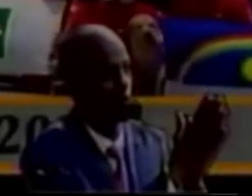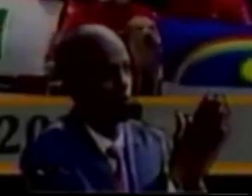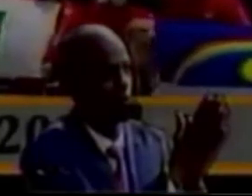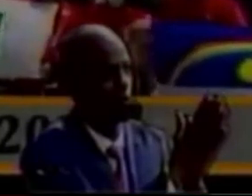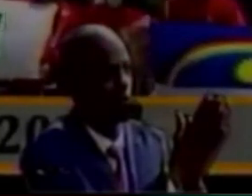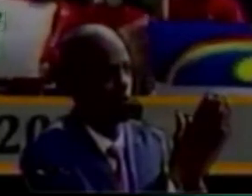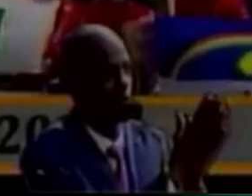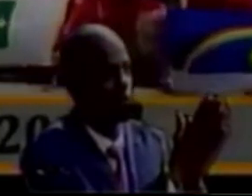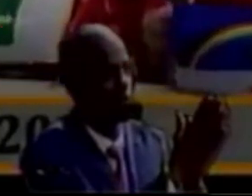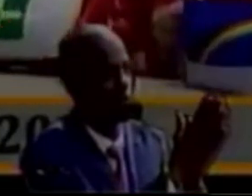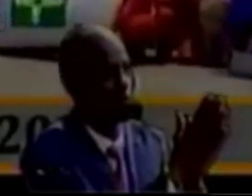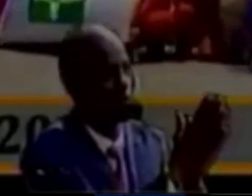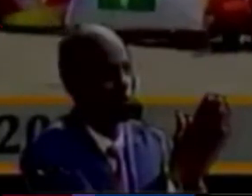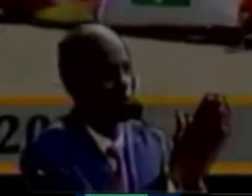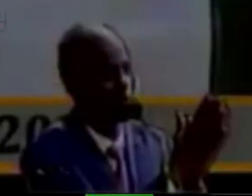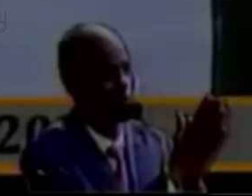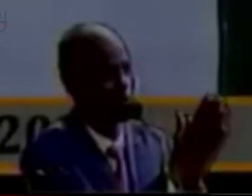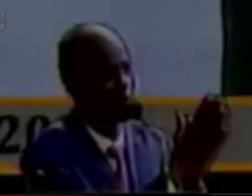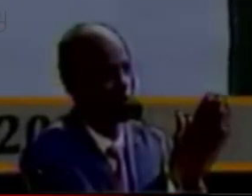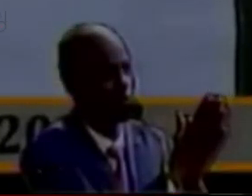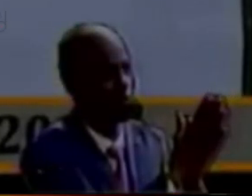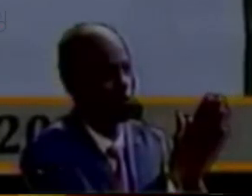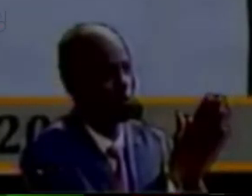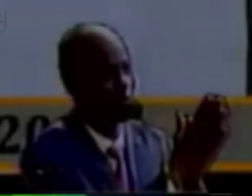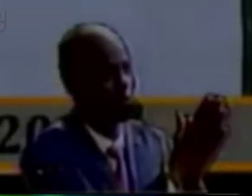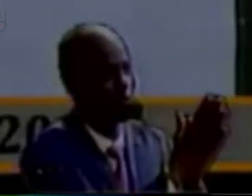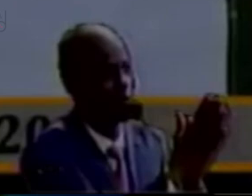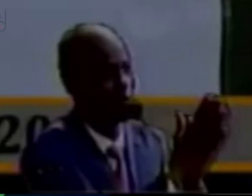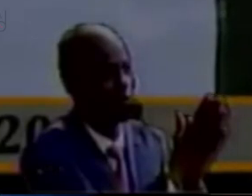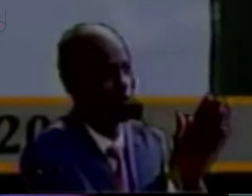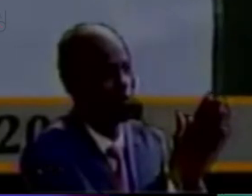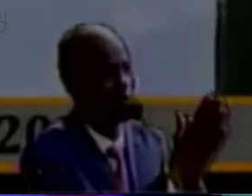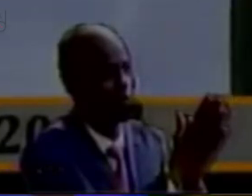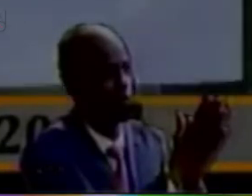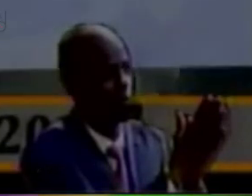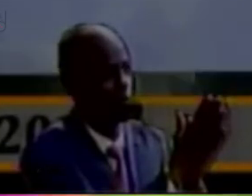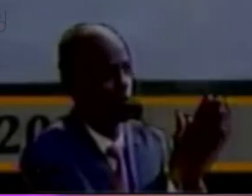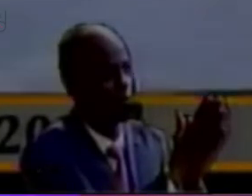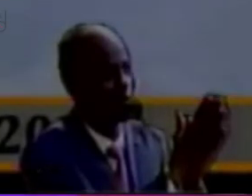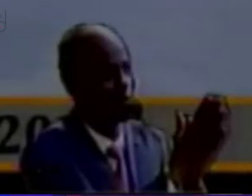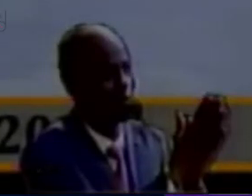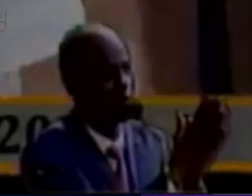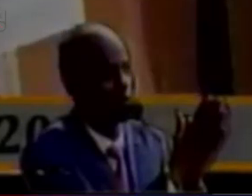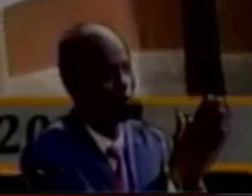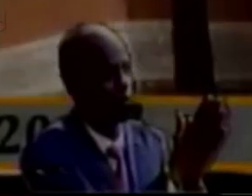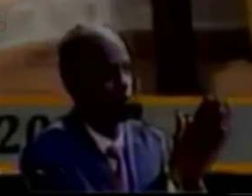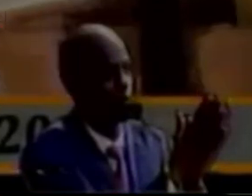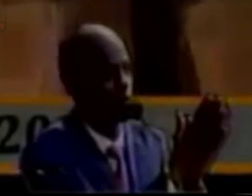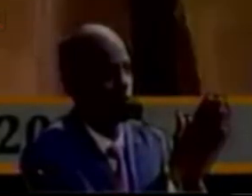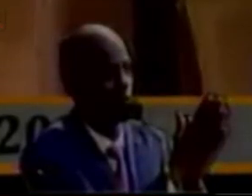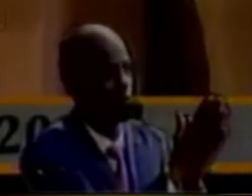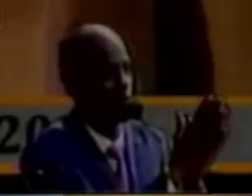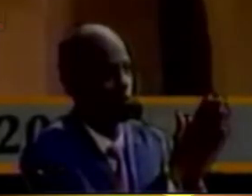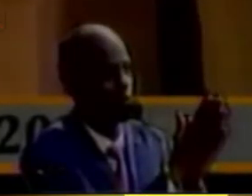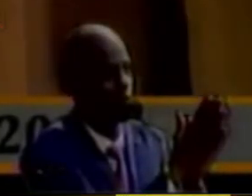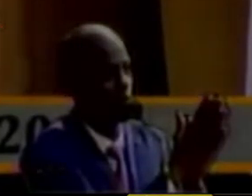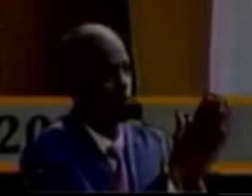eu vim com pompiers especializados para ajudar na recherche. Você está fazendo vim com dois